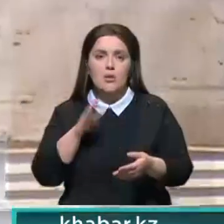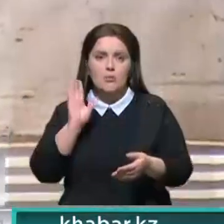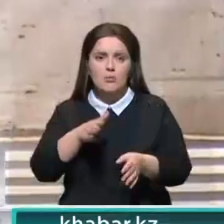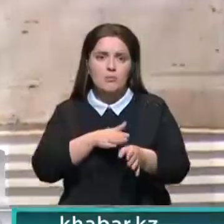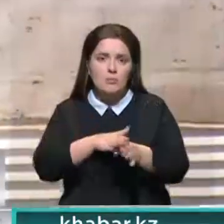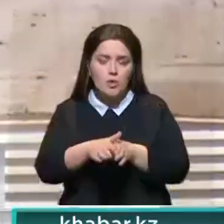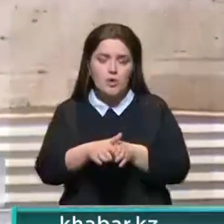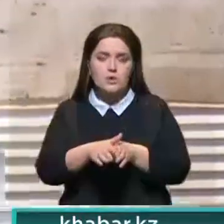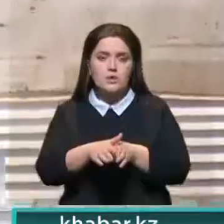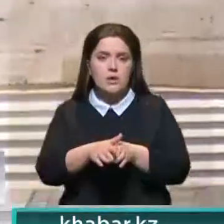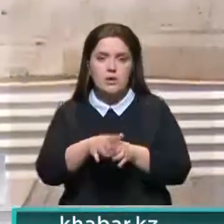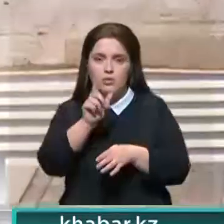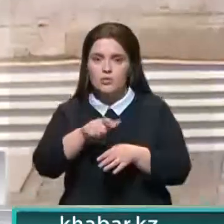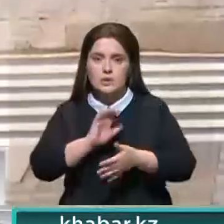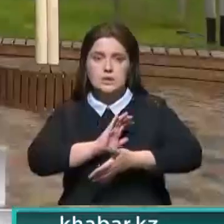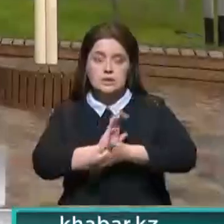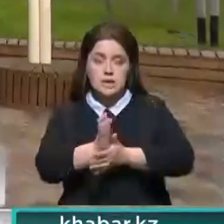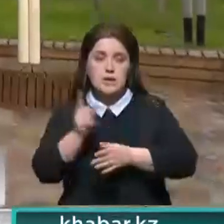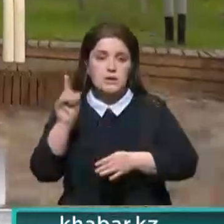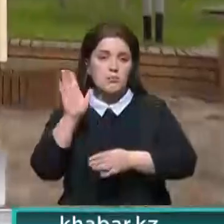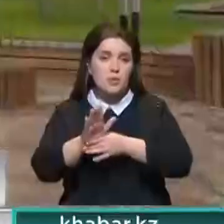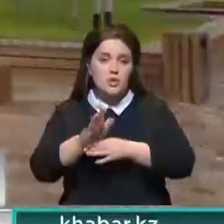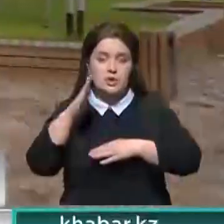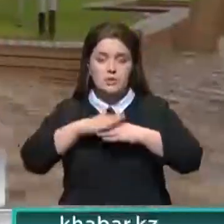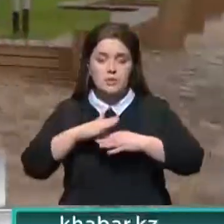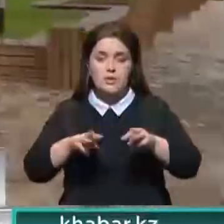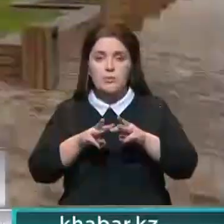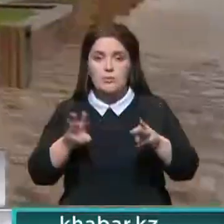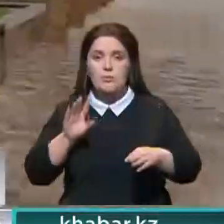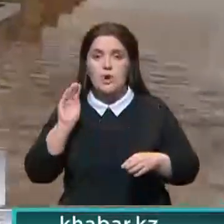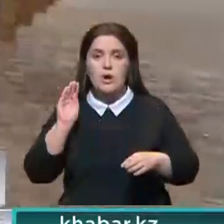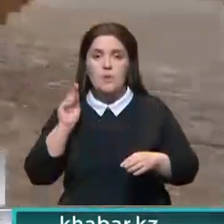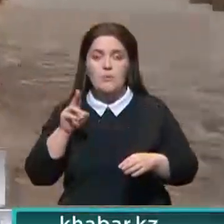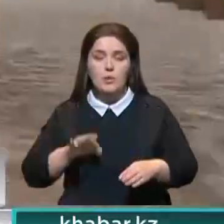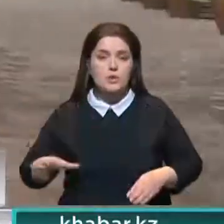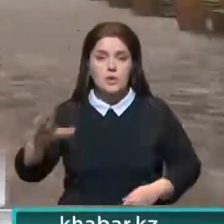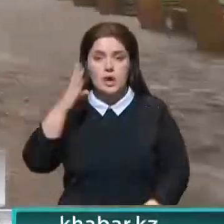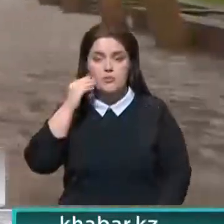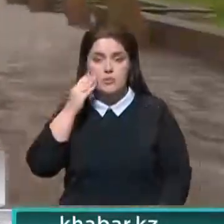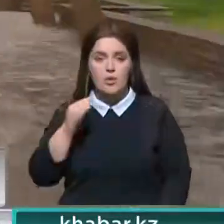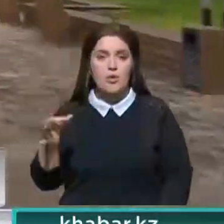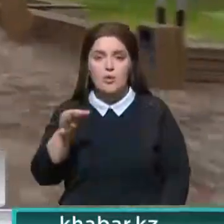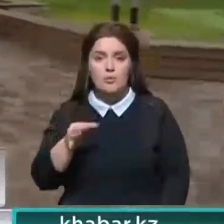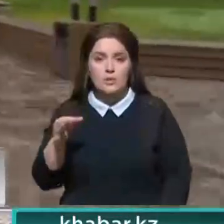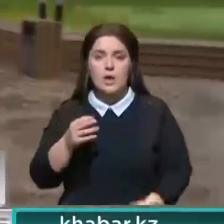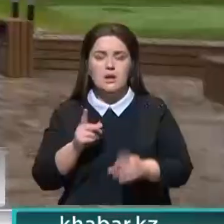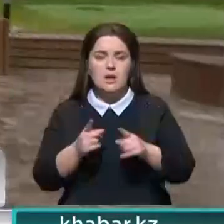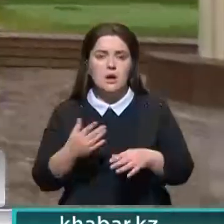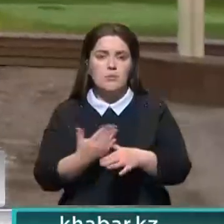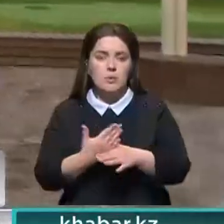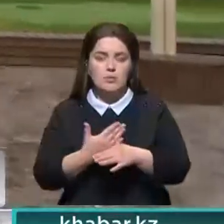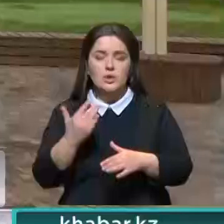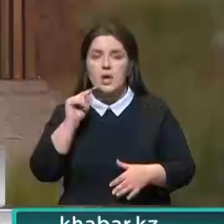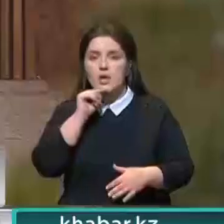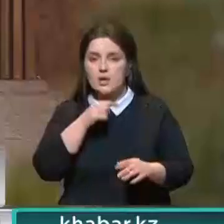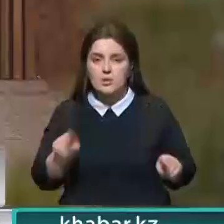перегрузкой инфраструктуры. Глава государства поручил акимату и правительству разместить производство по территории Алматинской области. Это реально поможет ее